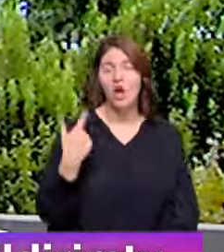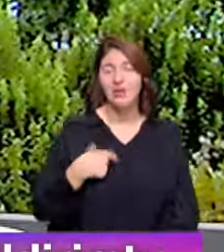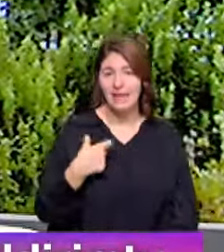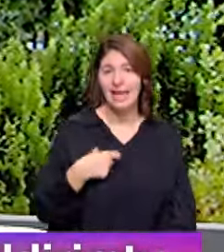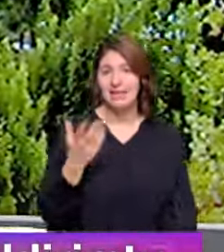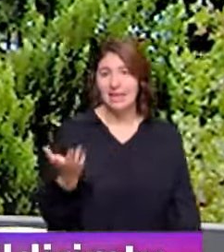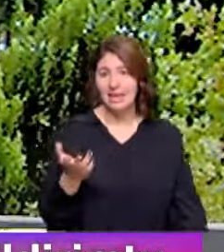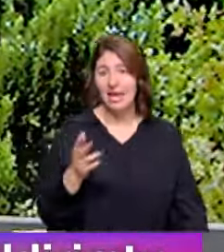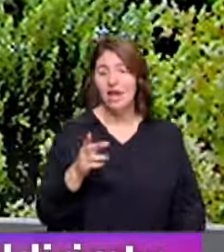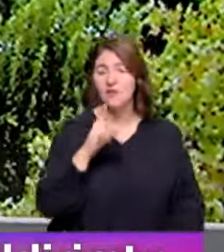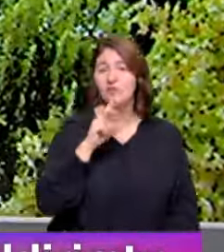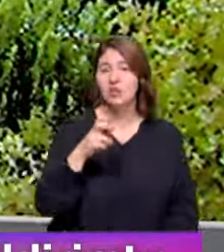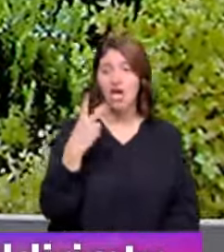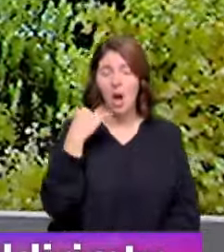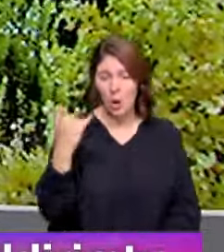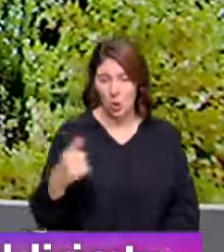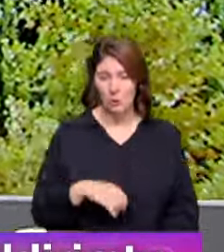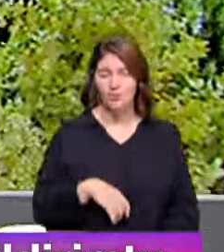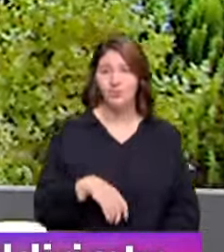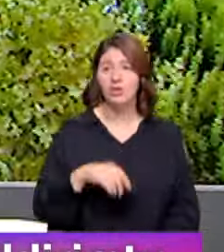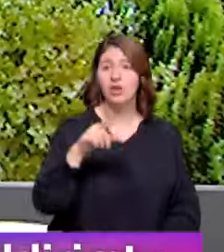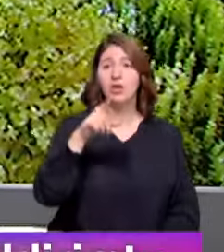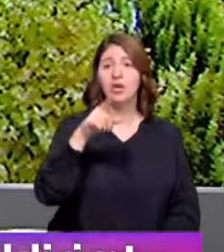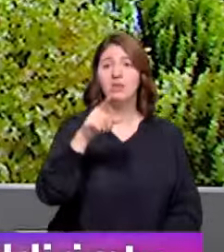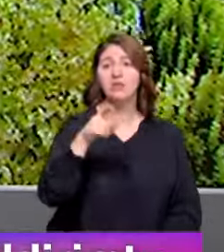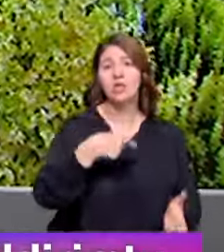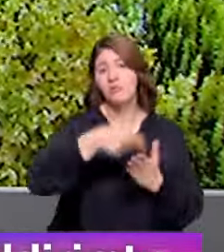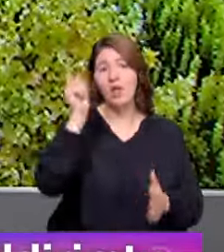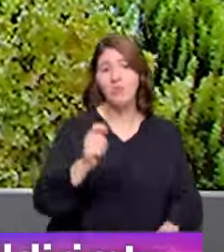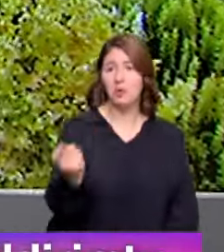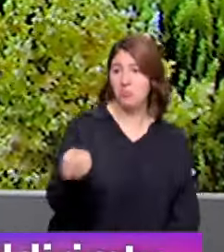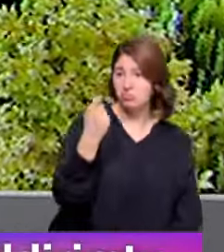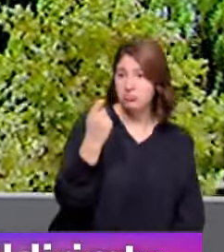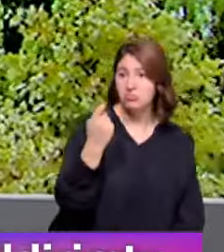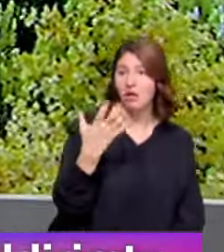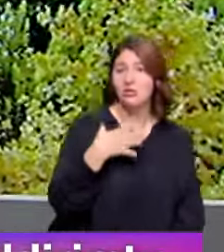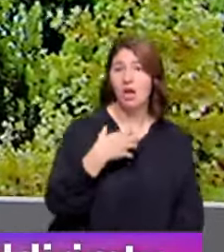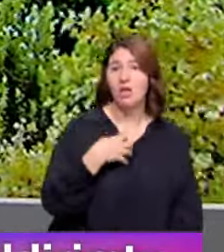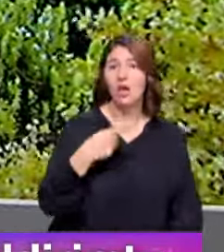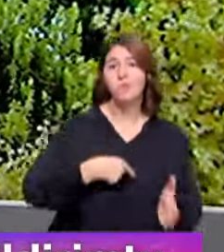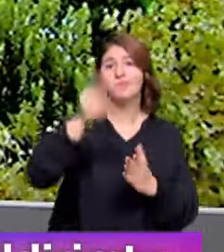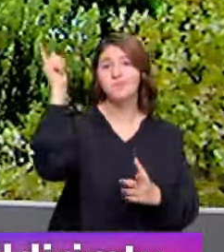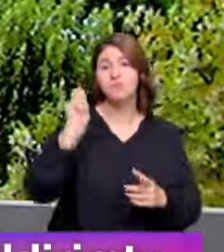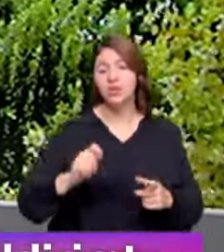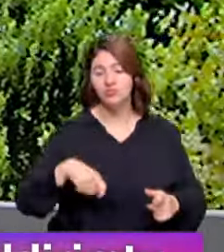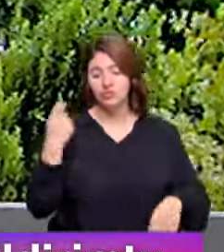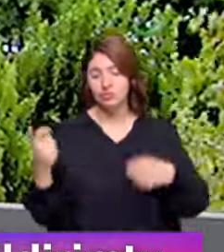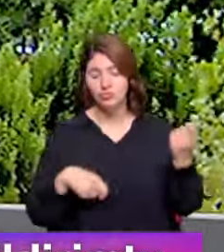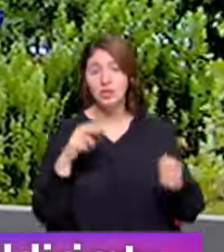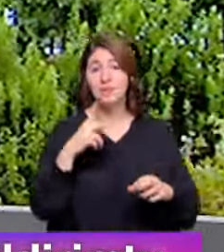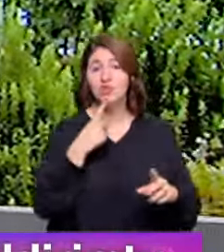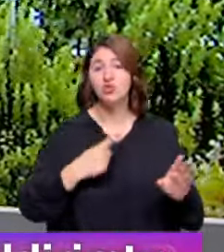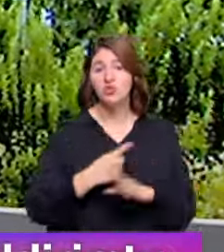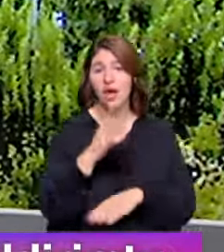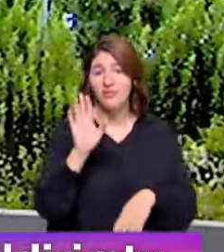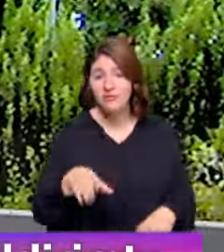Özellikle de 182'yi arıyorum, siz iptal etmişsiniz diyorlar. kendi kendilerine iptal ediyorlar gibi şikayetler